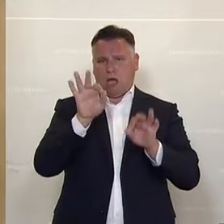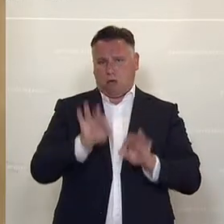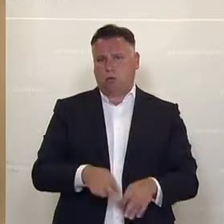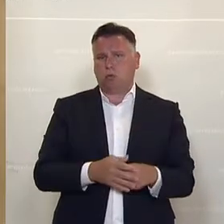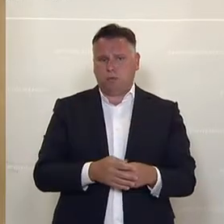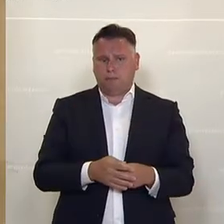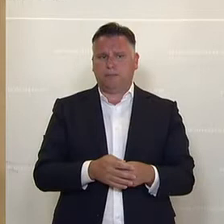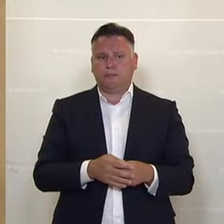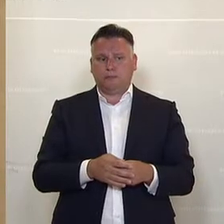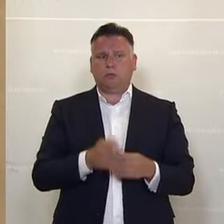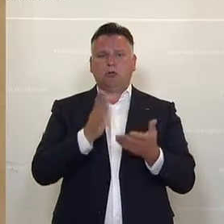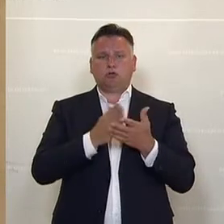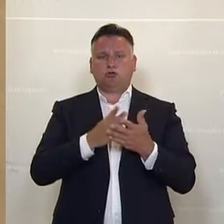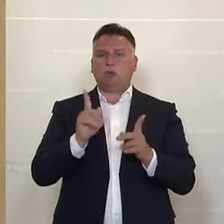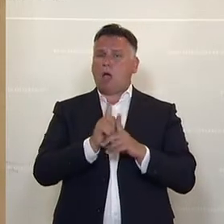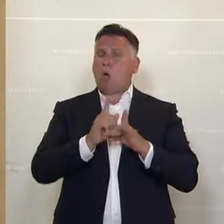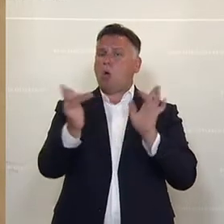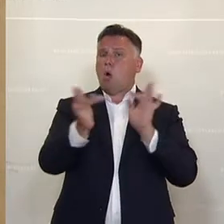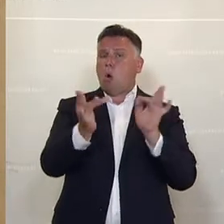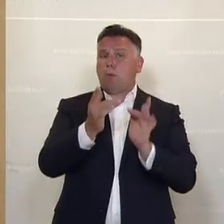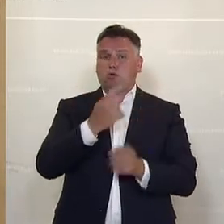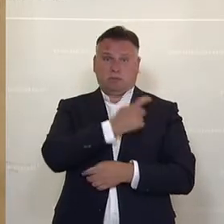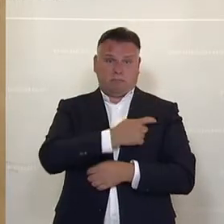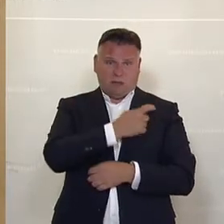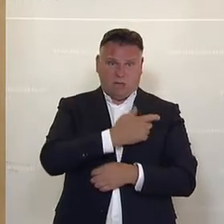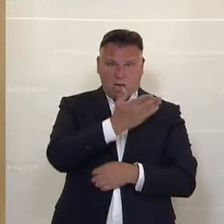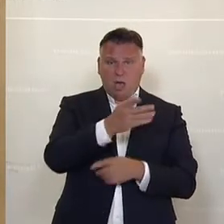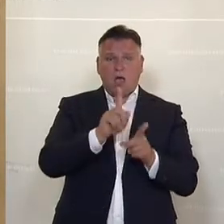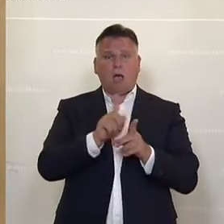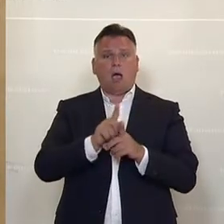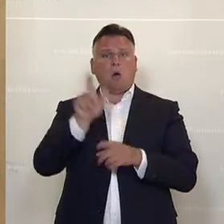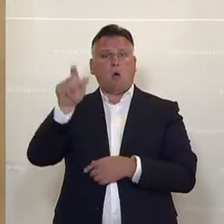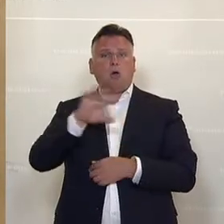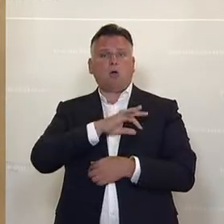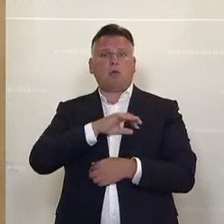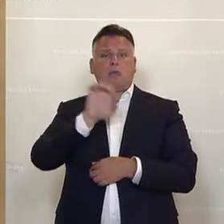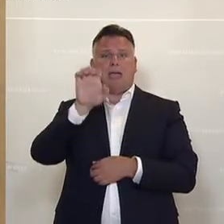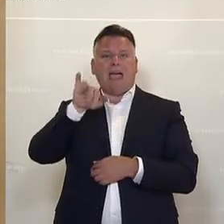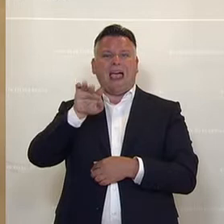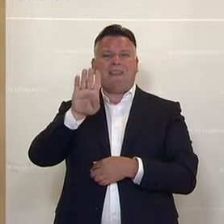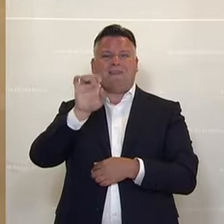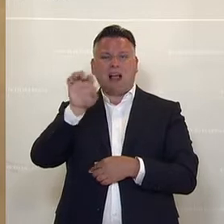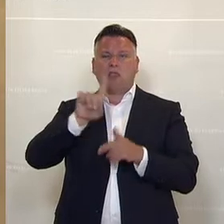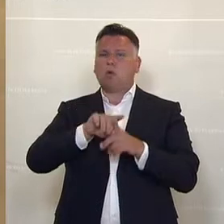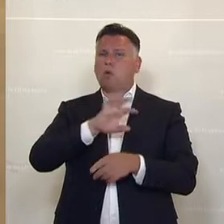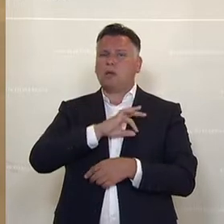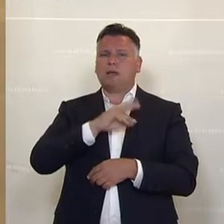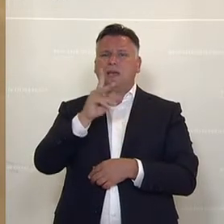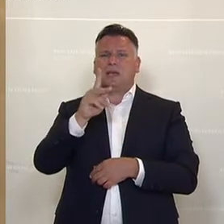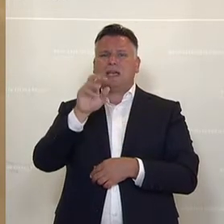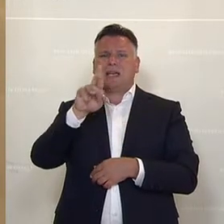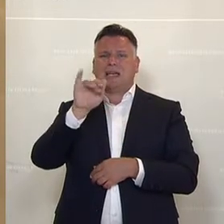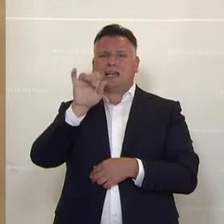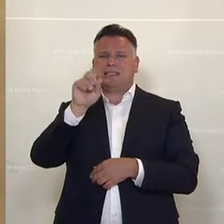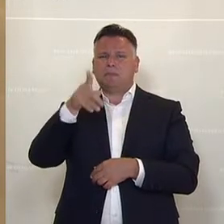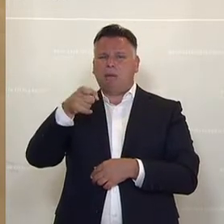sowohl unter den Oppositionsparteien, insbesondere mit dem Kollegen Einwallner, aber auch mit der Kollegin CRISPR sehr gut zusammengearbeitet,